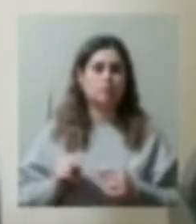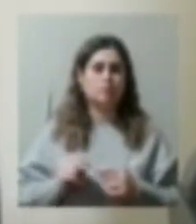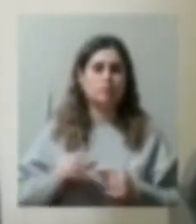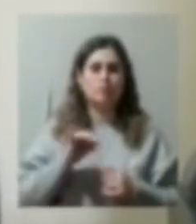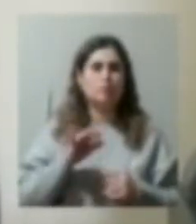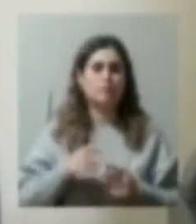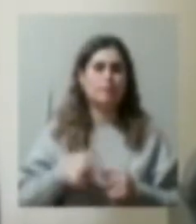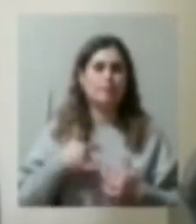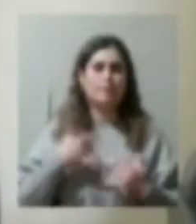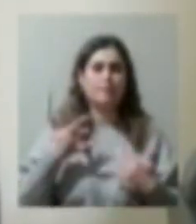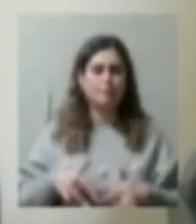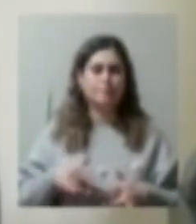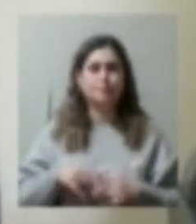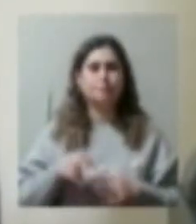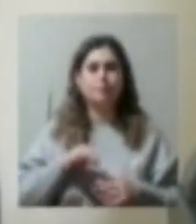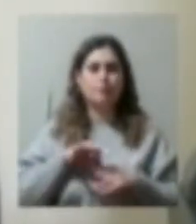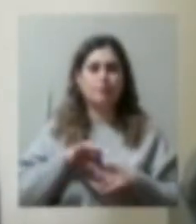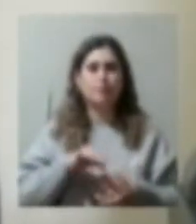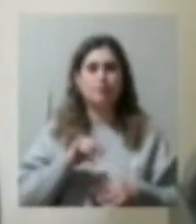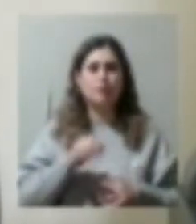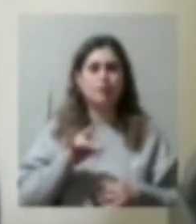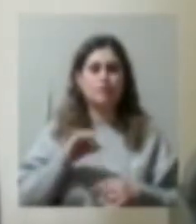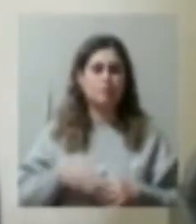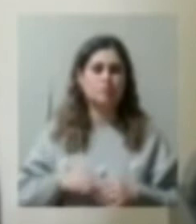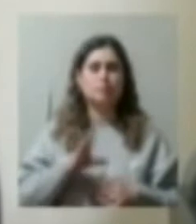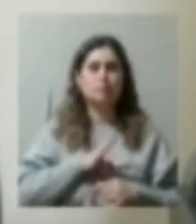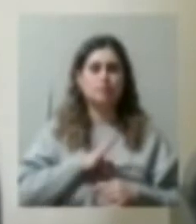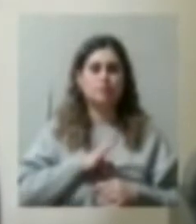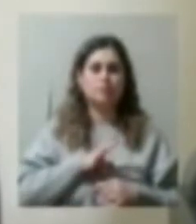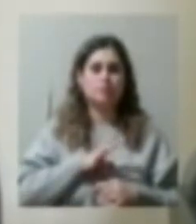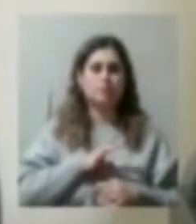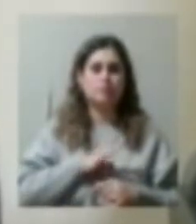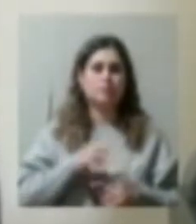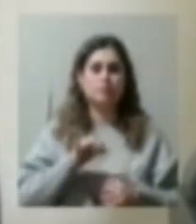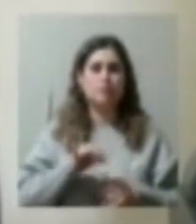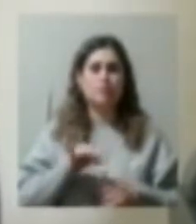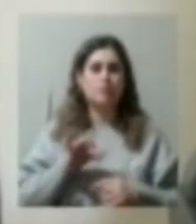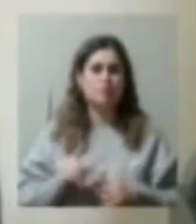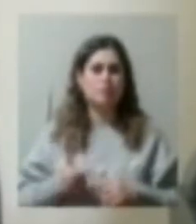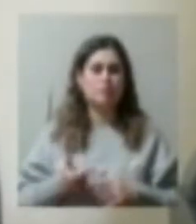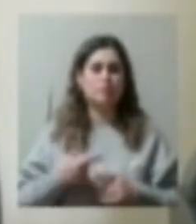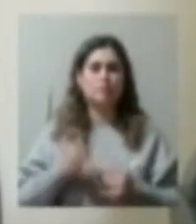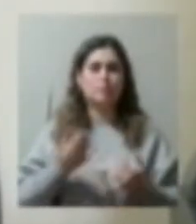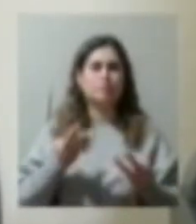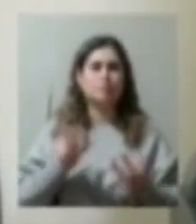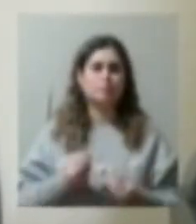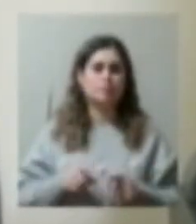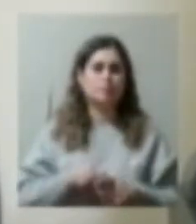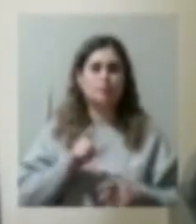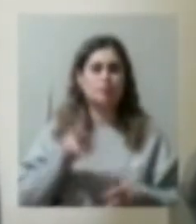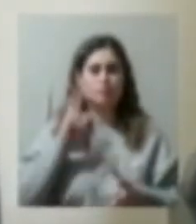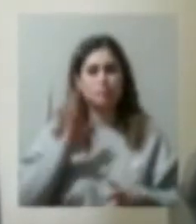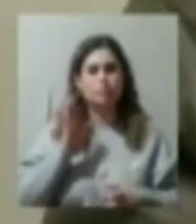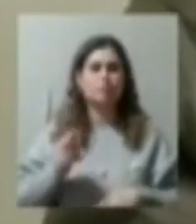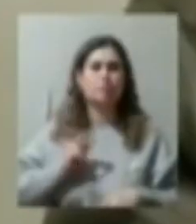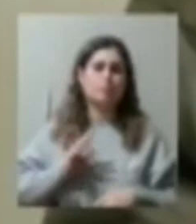нас звільнився провідний архівіст був Табакар, На сьогоднішній теж люди не знають, будуть працювати